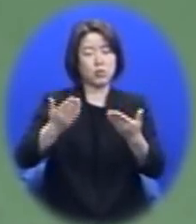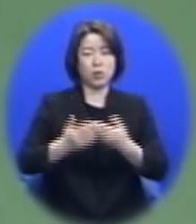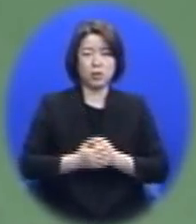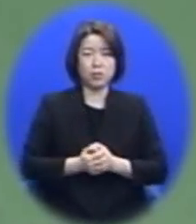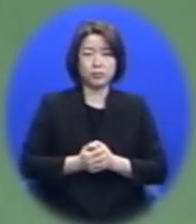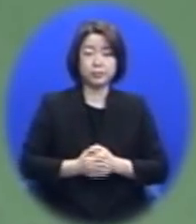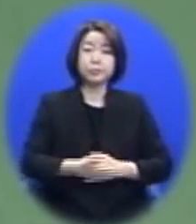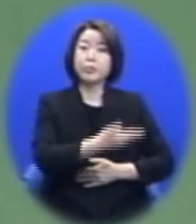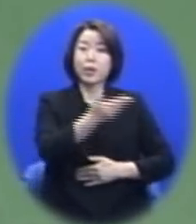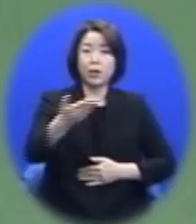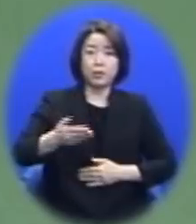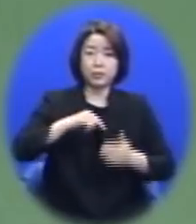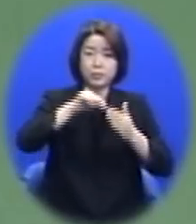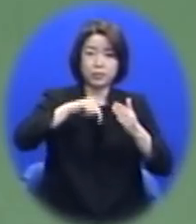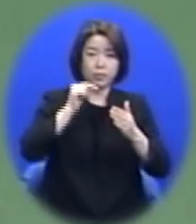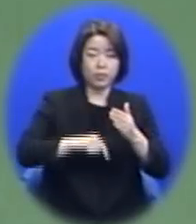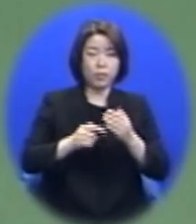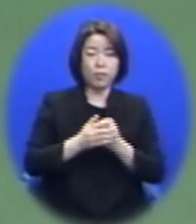여러분 안에